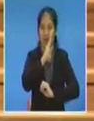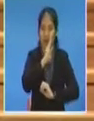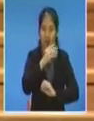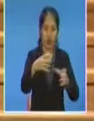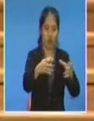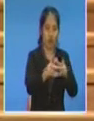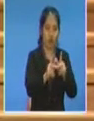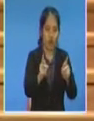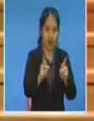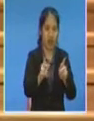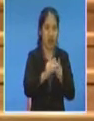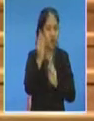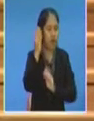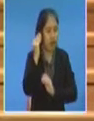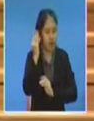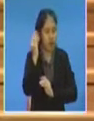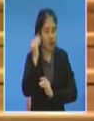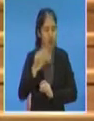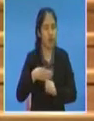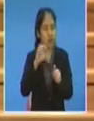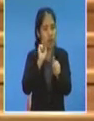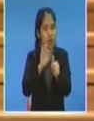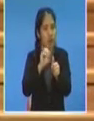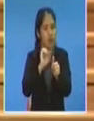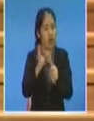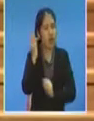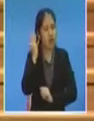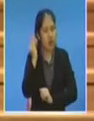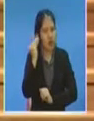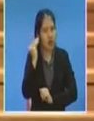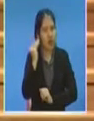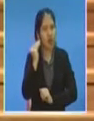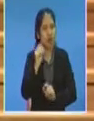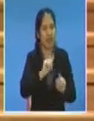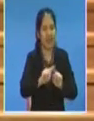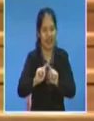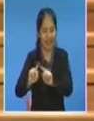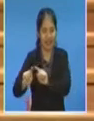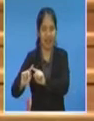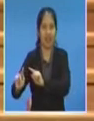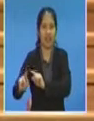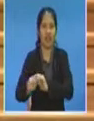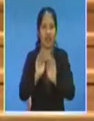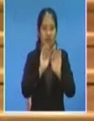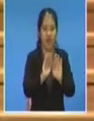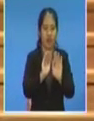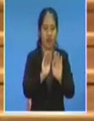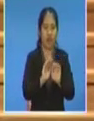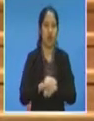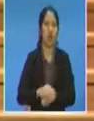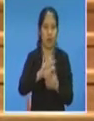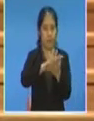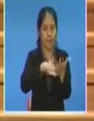มเสนอสิ่งที่กระผมเพิ่มเติมเสริมแต่งเข้าไปในแผนการปฏิ